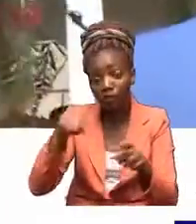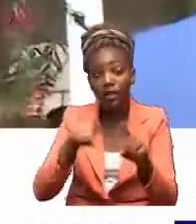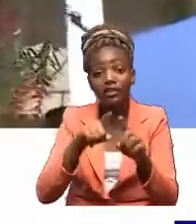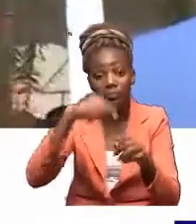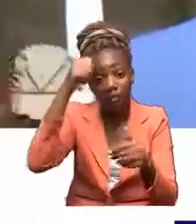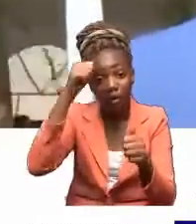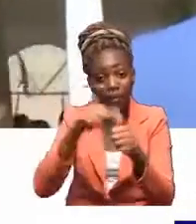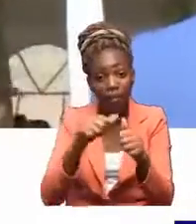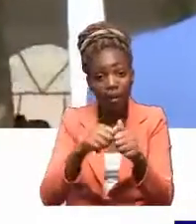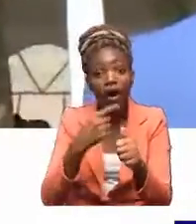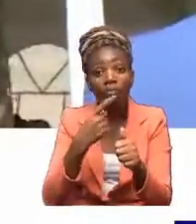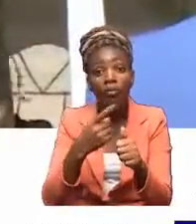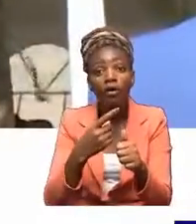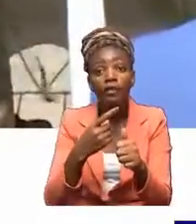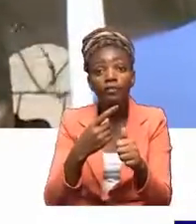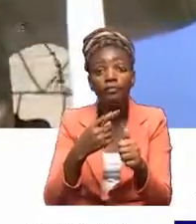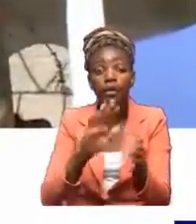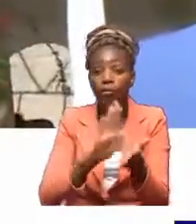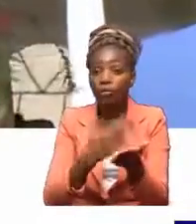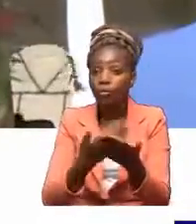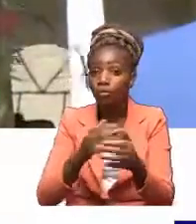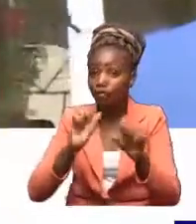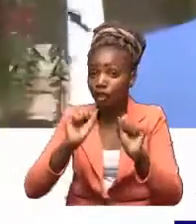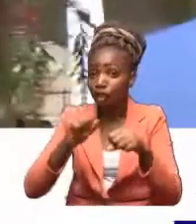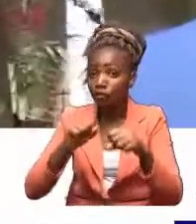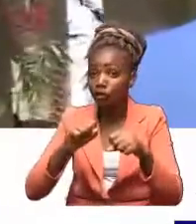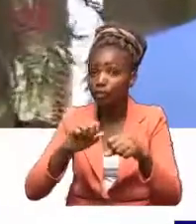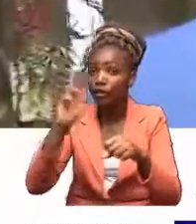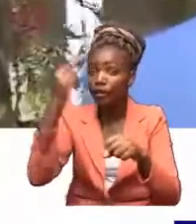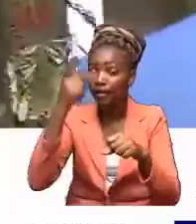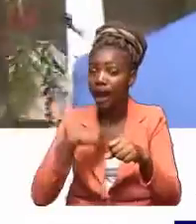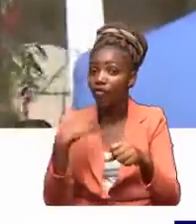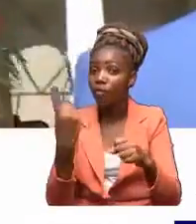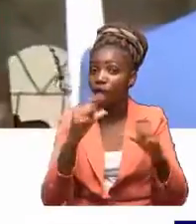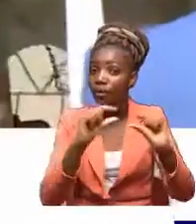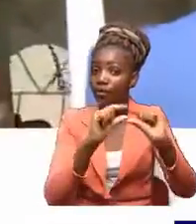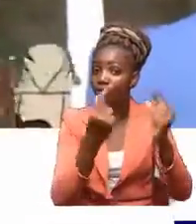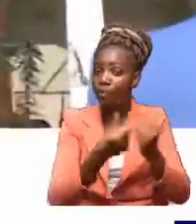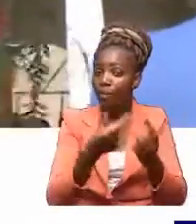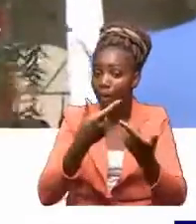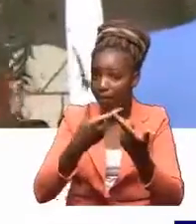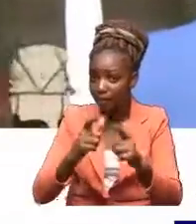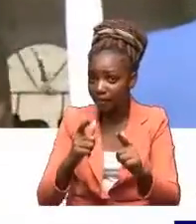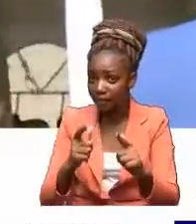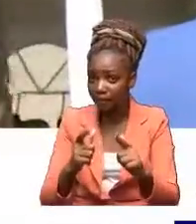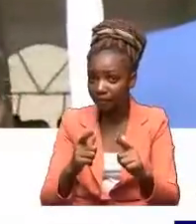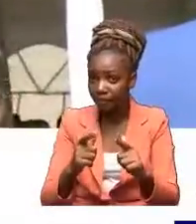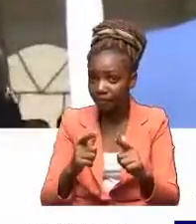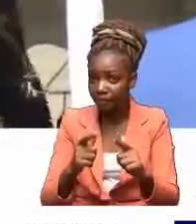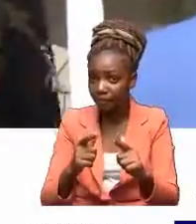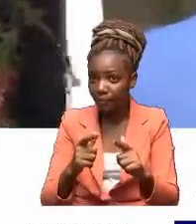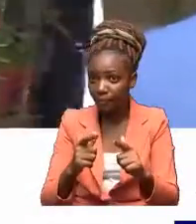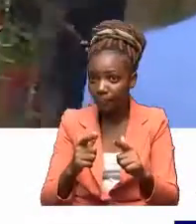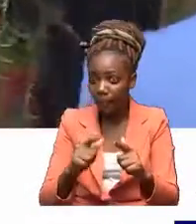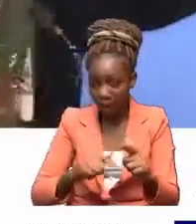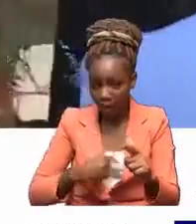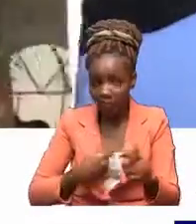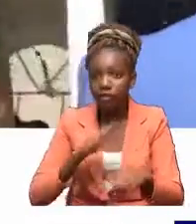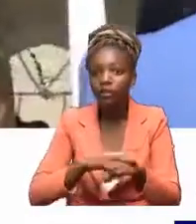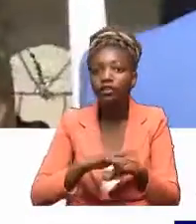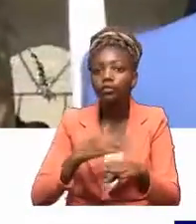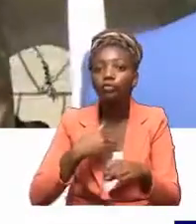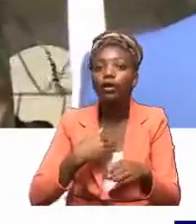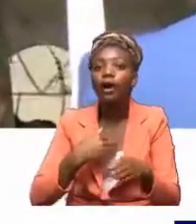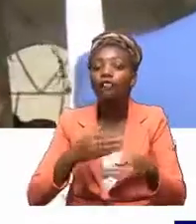kwamba angefurahia sana nchi hii ikuwe ni chama kimoja. Lakini ilifika wakati alisema kwa sababu vile ameona itakuwa ni vizuri afungue the